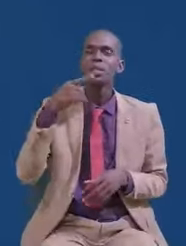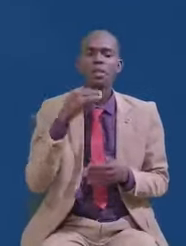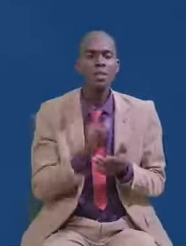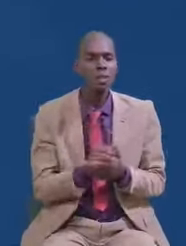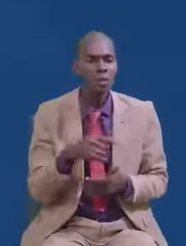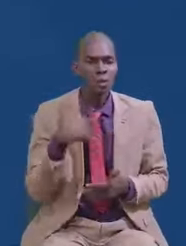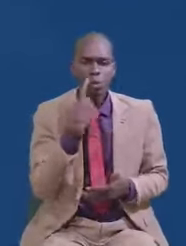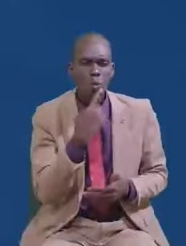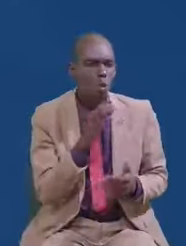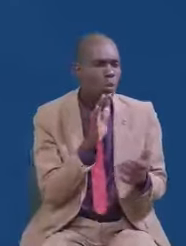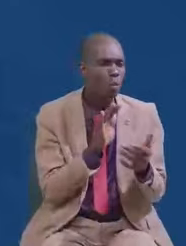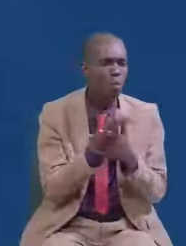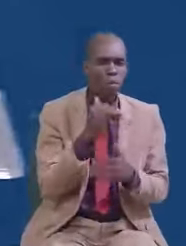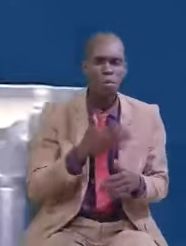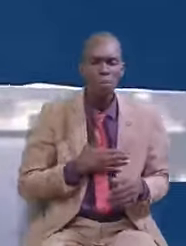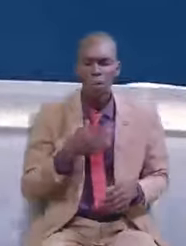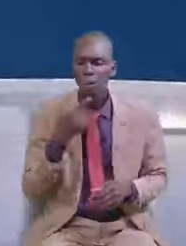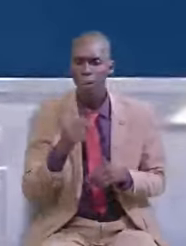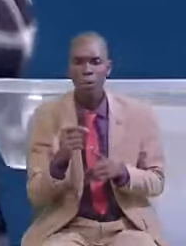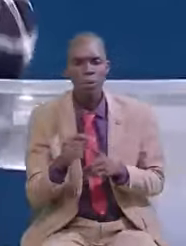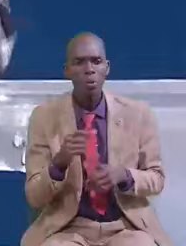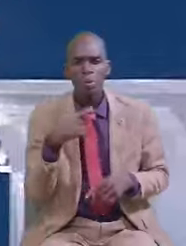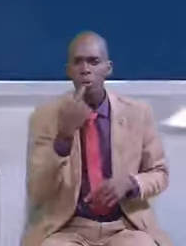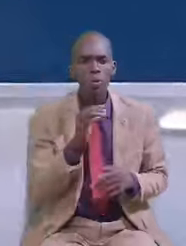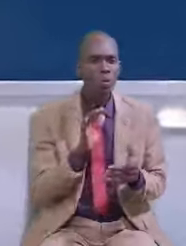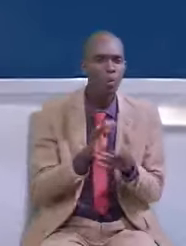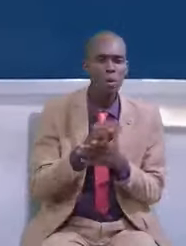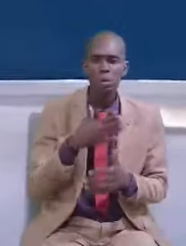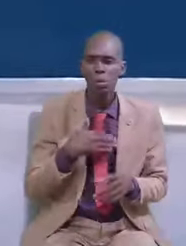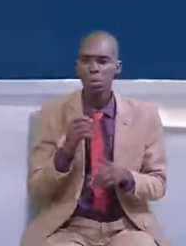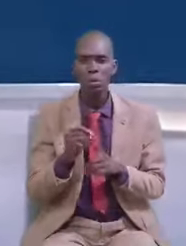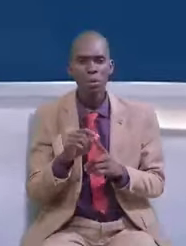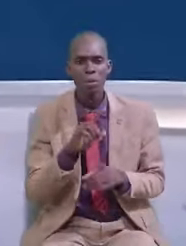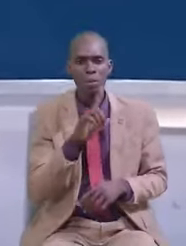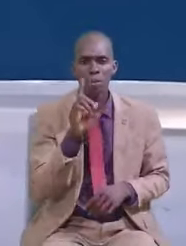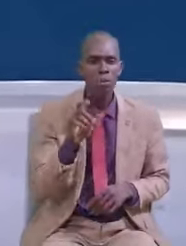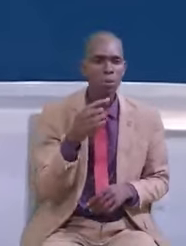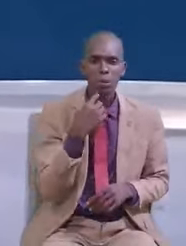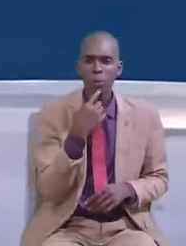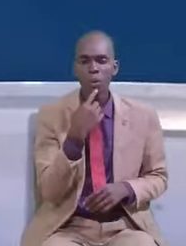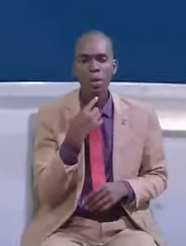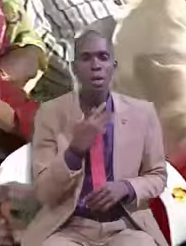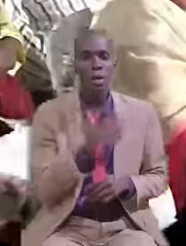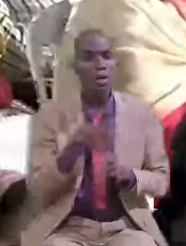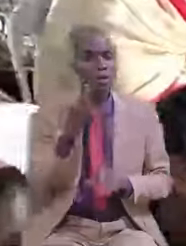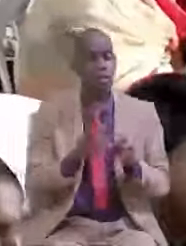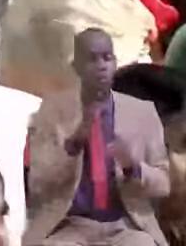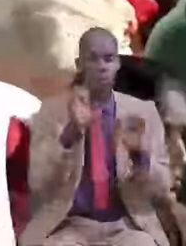Qui a cru à la déclaration? Et si tu peux répondre,